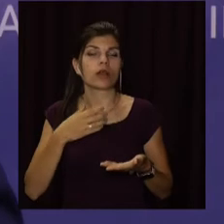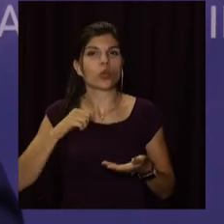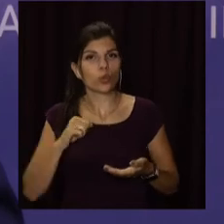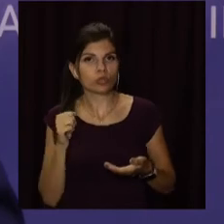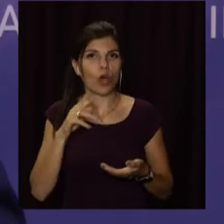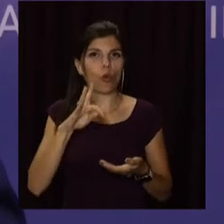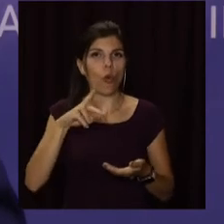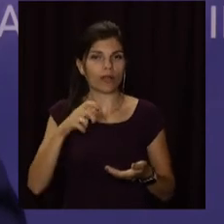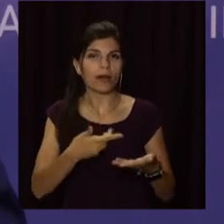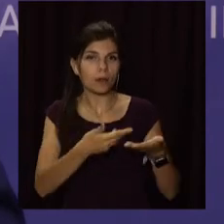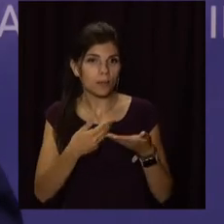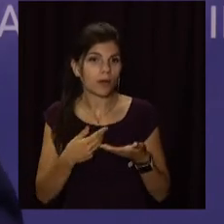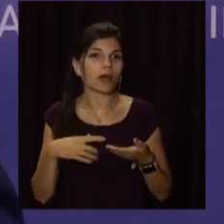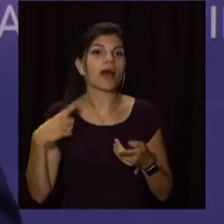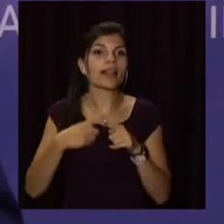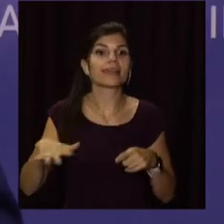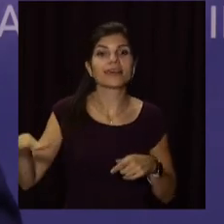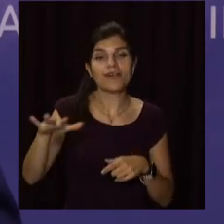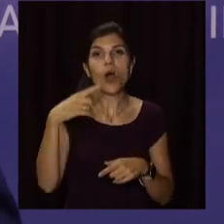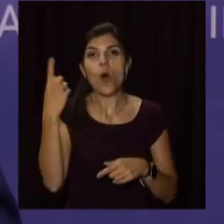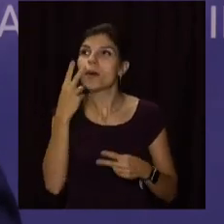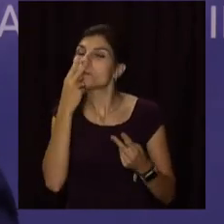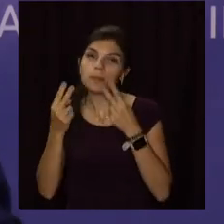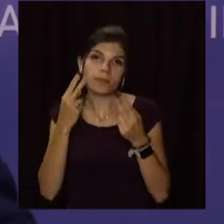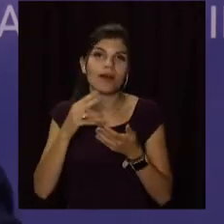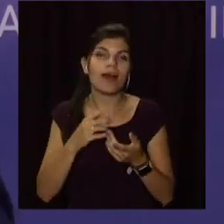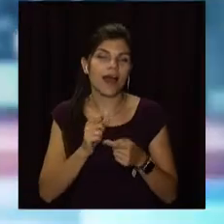друзей посетить Карагандинскую область и уже на месте посмотреть.